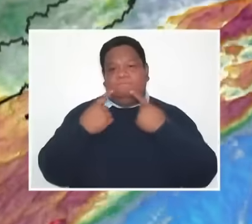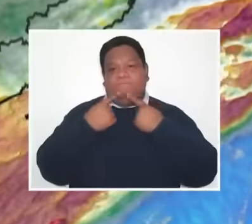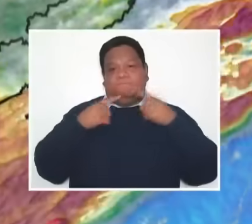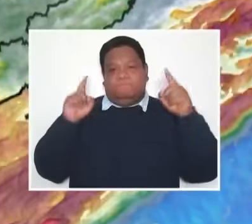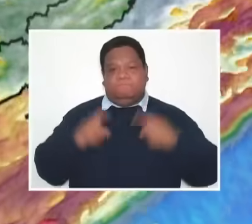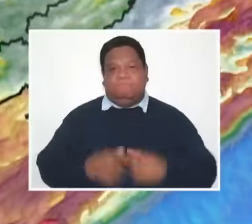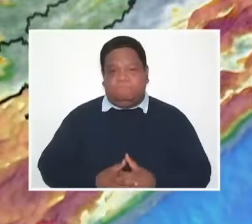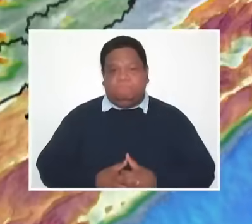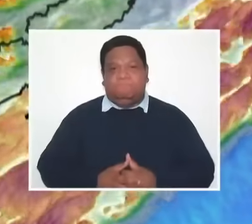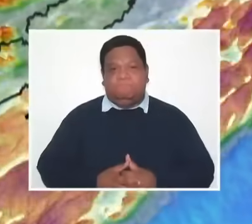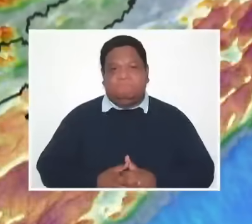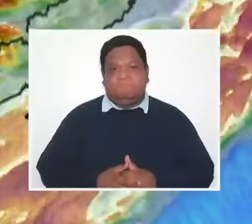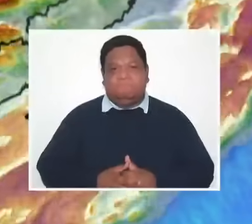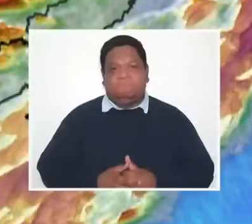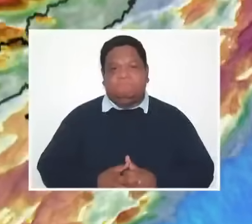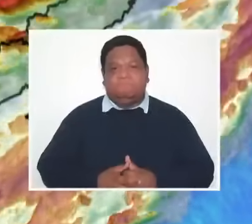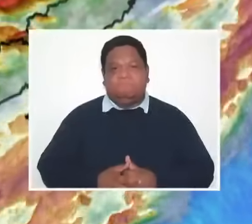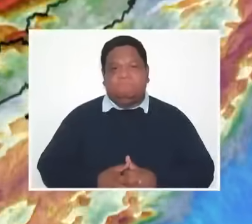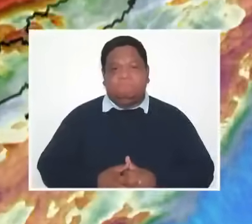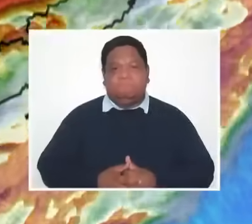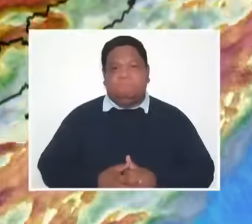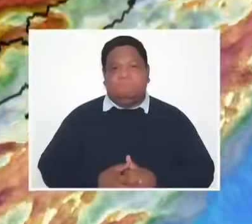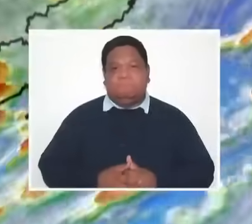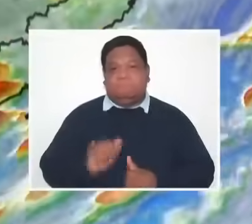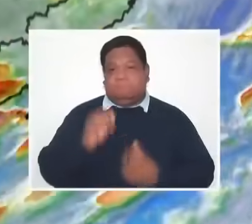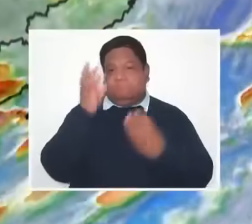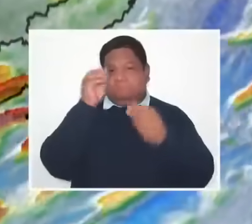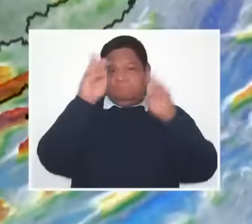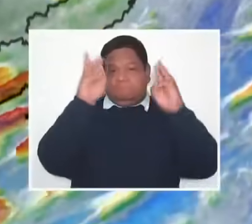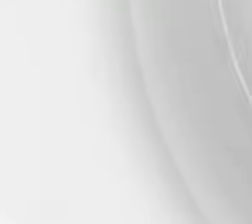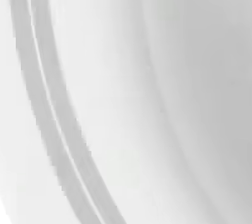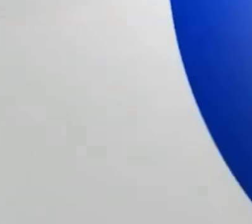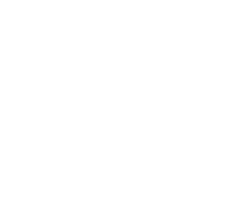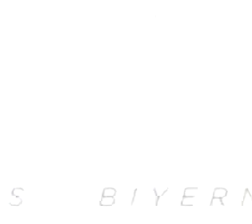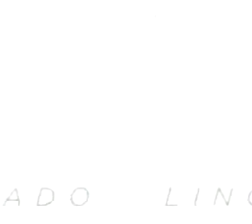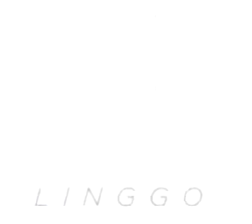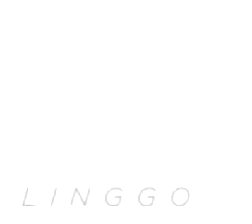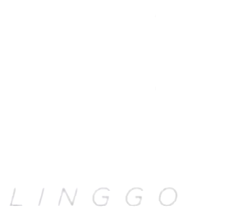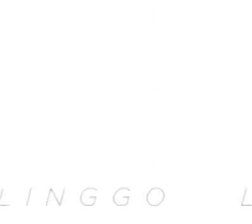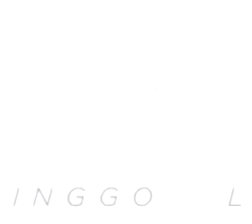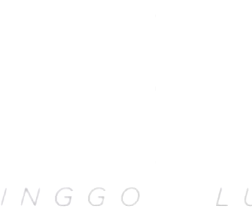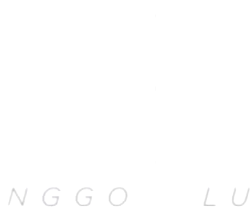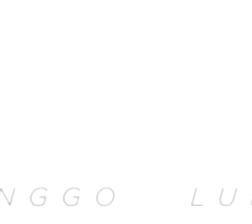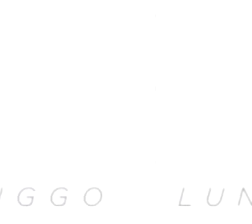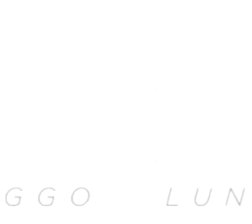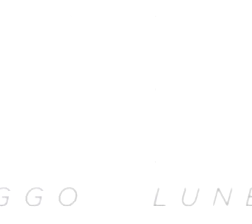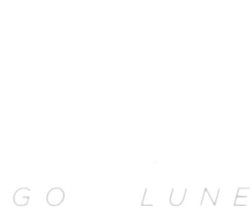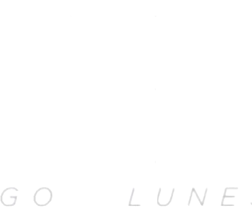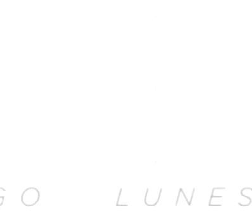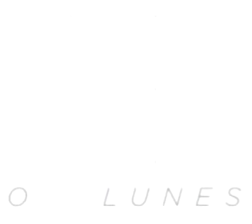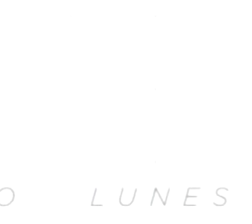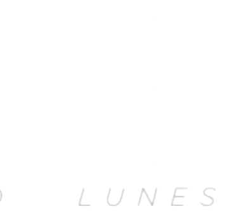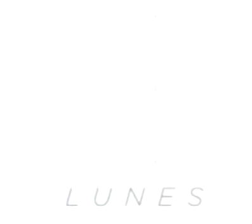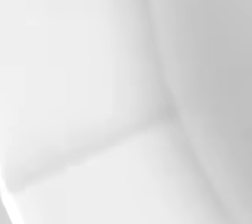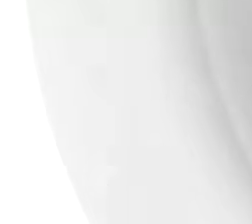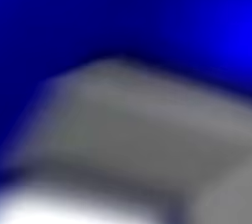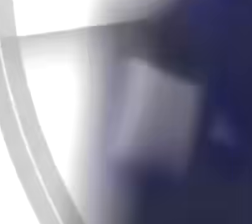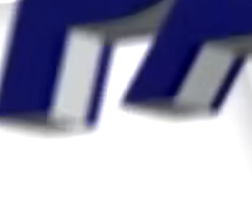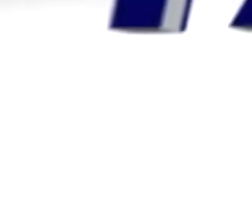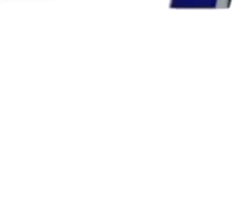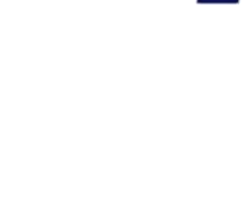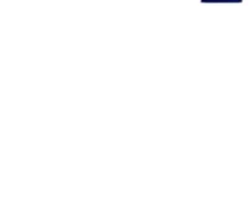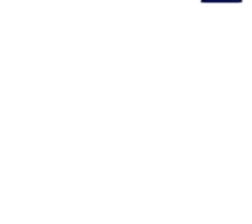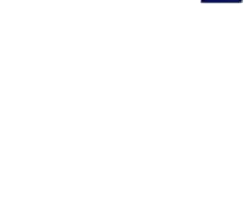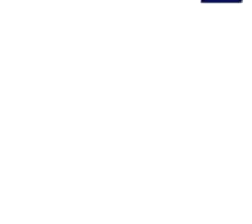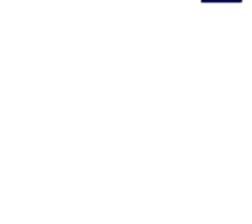Yan po ang update sa lagay ng panahon. Ako po si Ariel Rojas. Ingat kapamilya! Tuloy-tuloy po ang ating pagpapatrol sa bayan